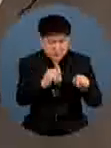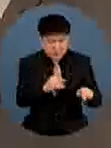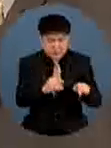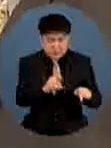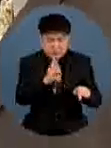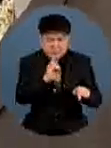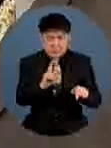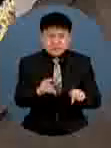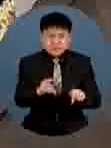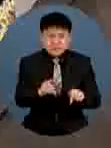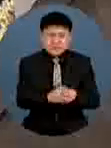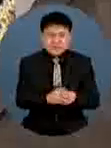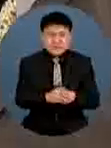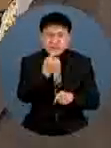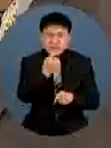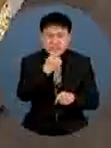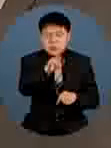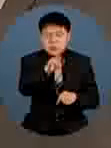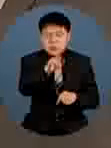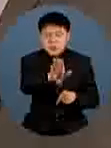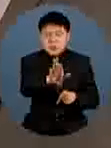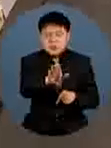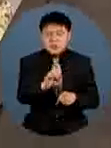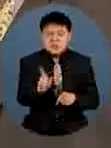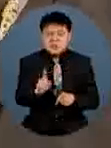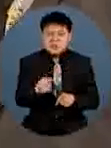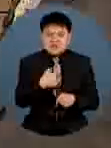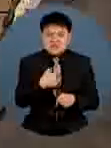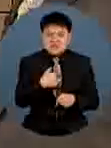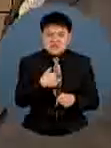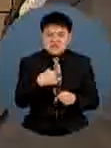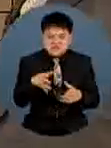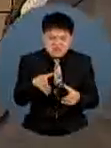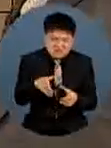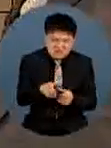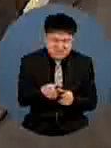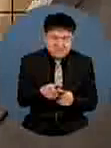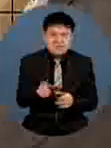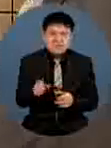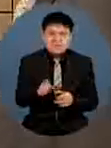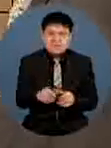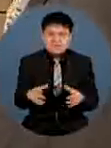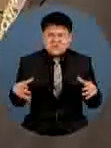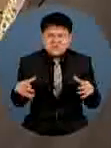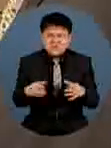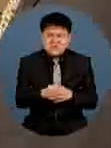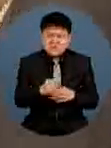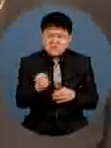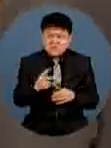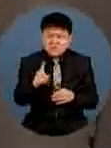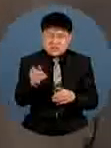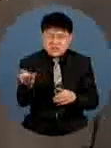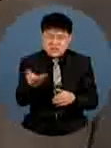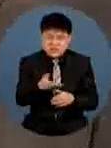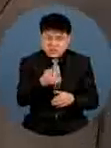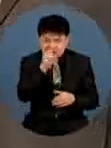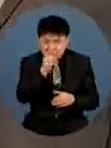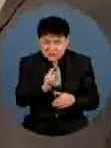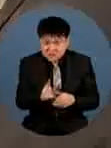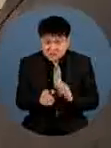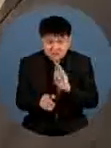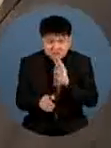결국 여기를 하나 놓는다 해도 제가 조여보겠습니다. 조이면 여기서 한집 득이 되죠. 자, 여기서 일단